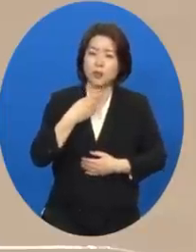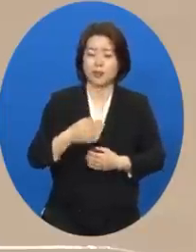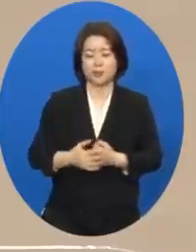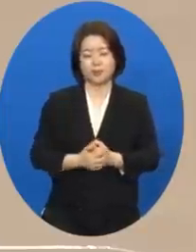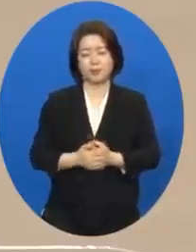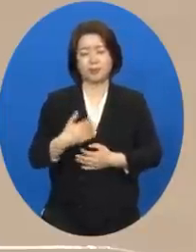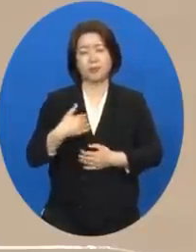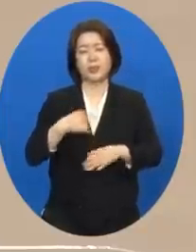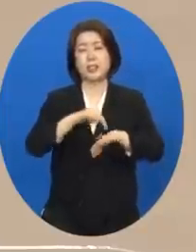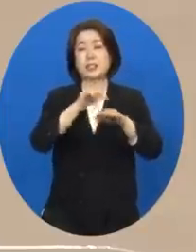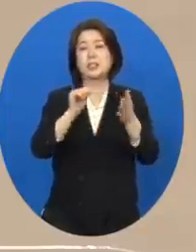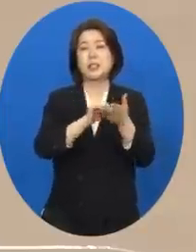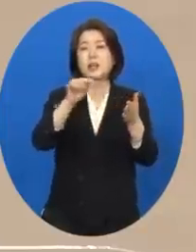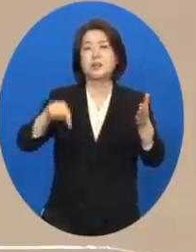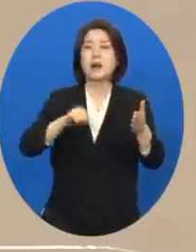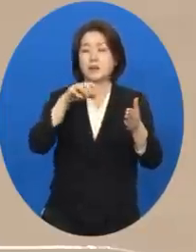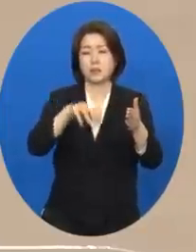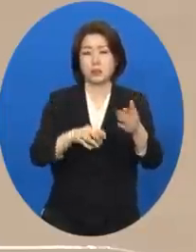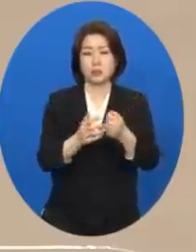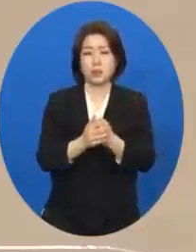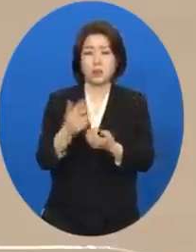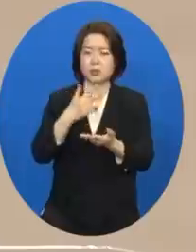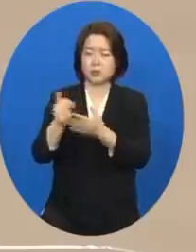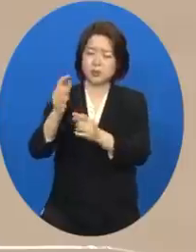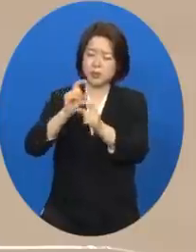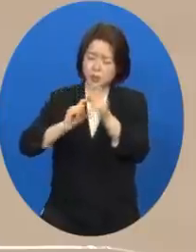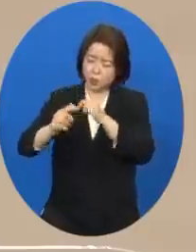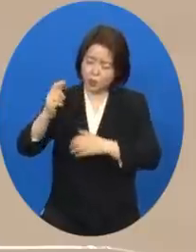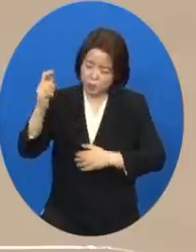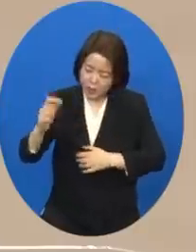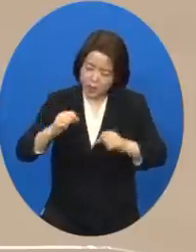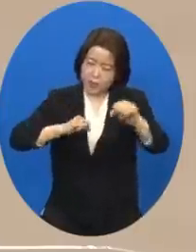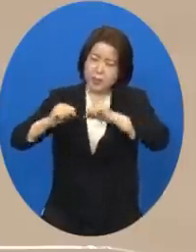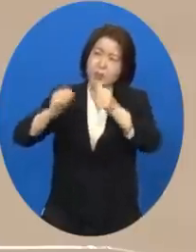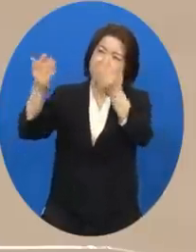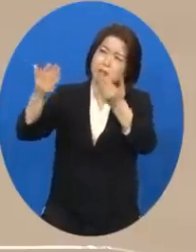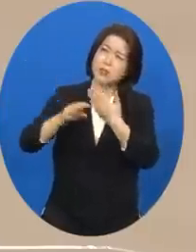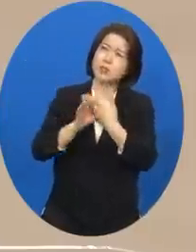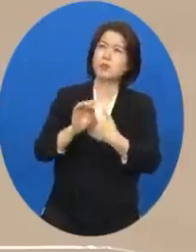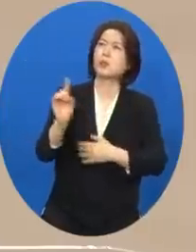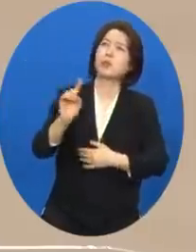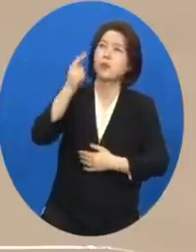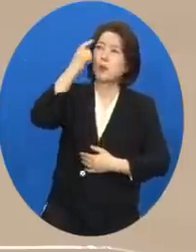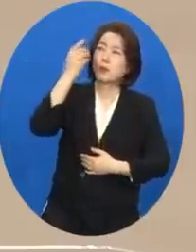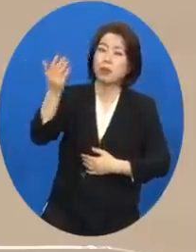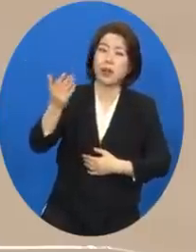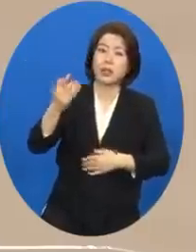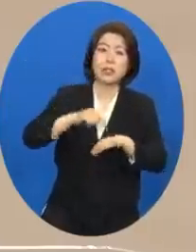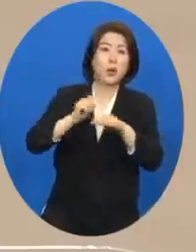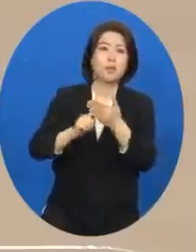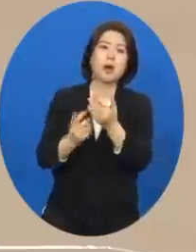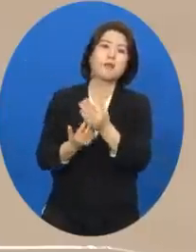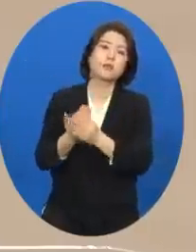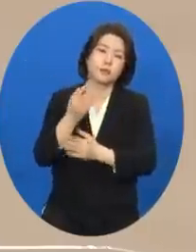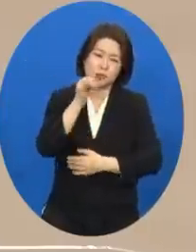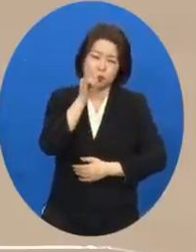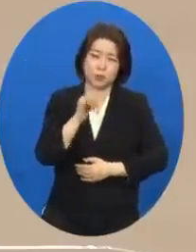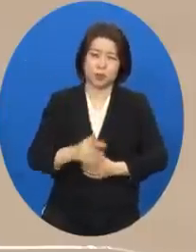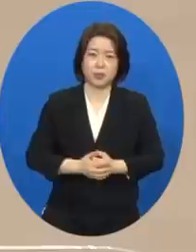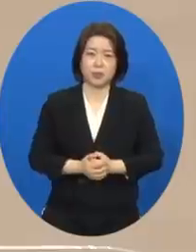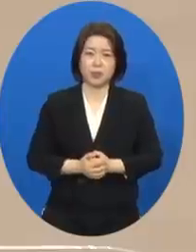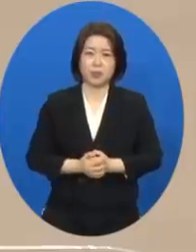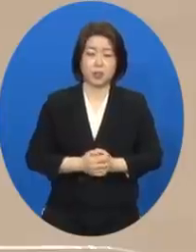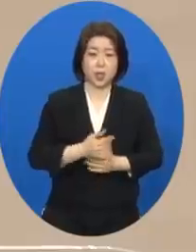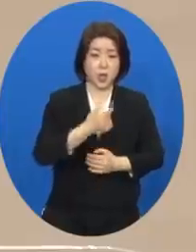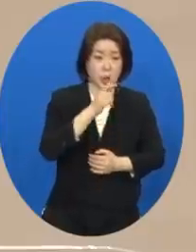제 마음속에는 주님 좀 더 강하게 역사 해주시면 어떨까요 뭐 그런 마음도 있었습니다 물이